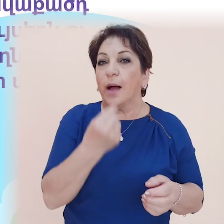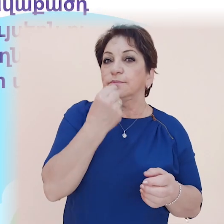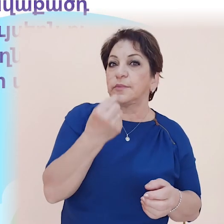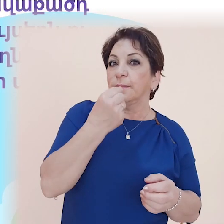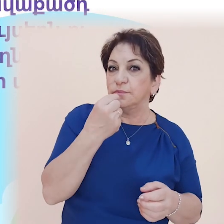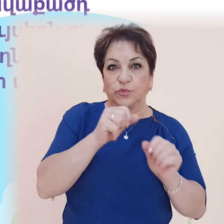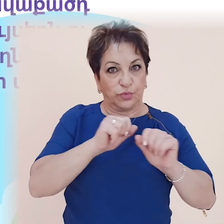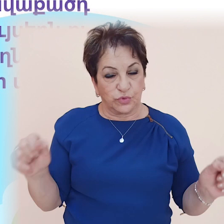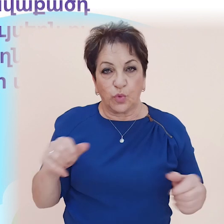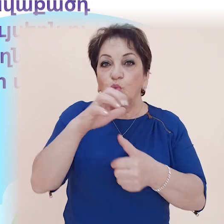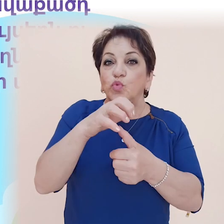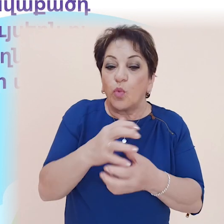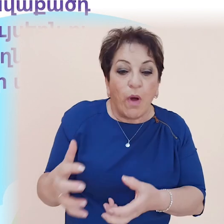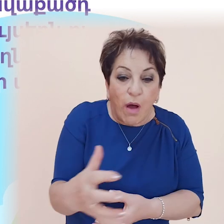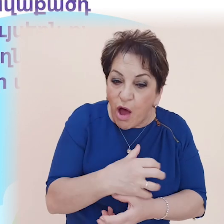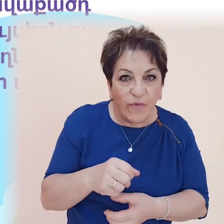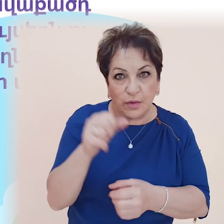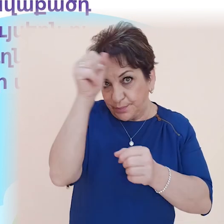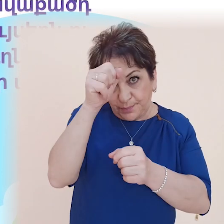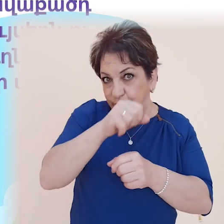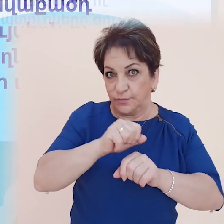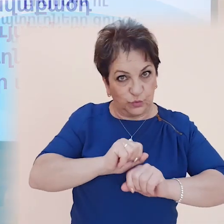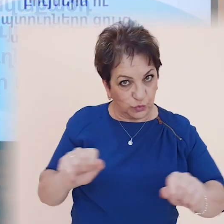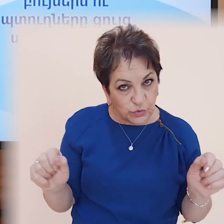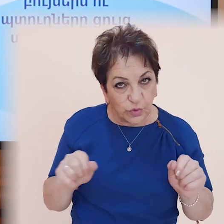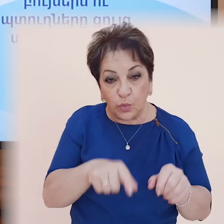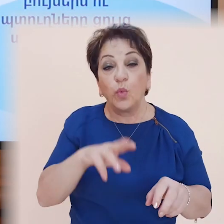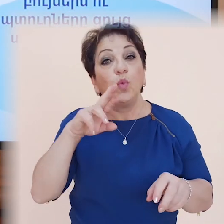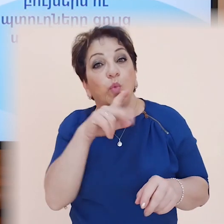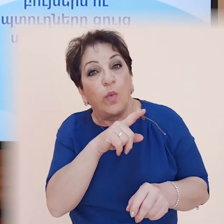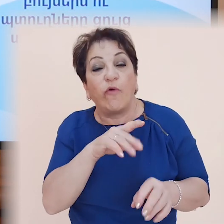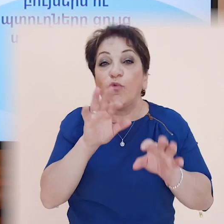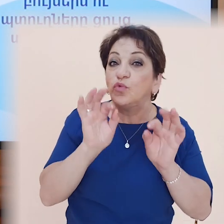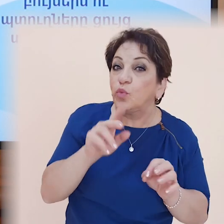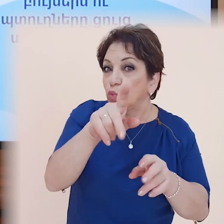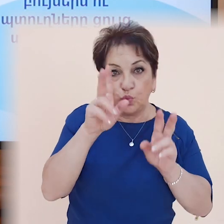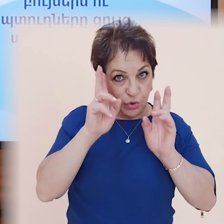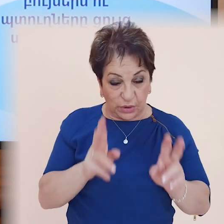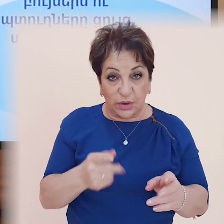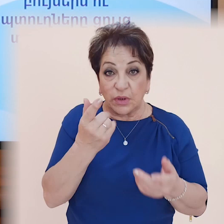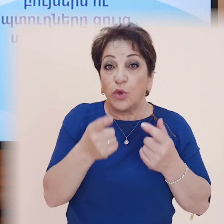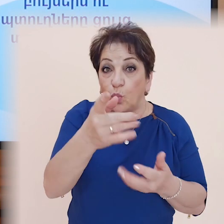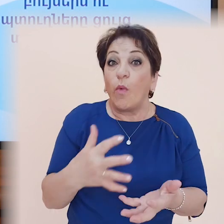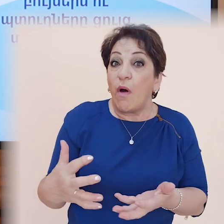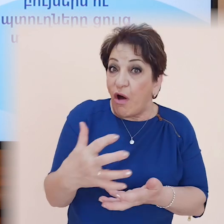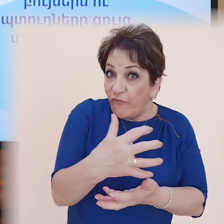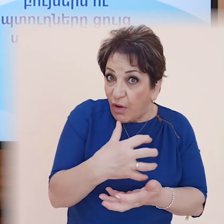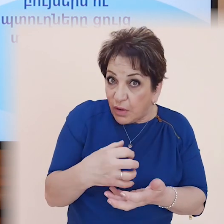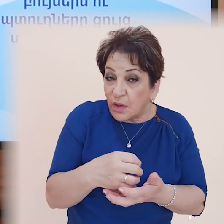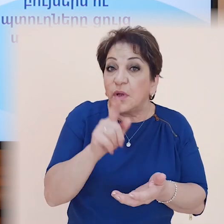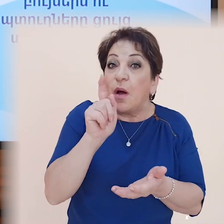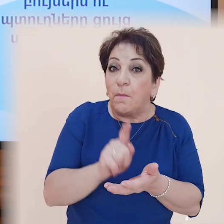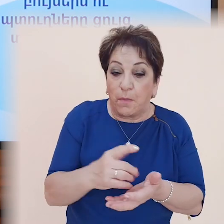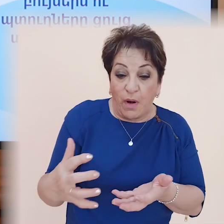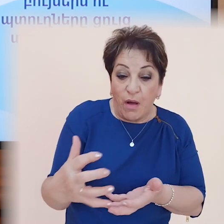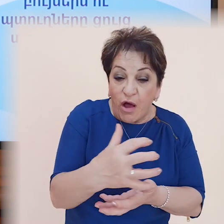են։ Մի հավակիր այն սնկերը, որոնք չգիտես, թունավոր են, թե ոչ։ Եթե արդեն հավակել ես, ամ պայման